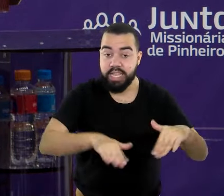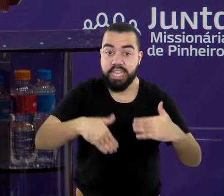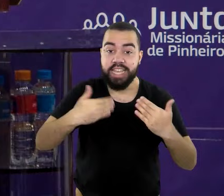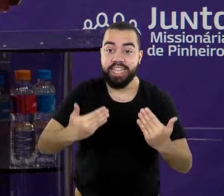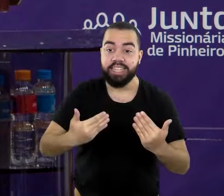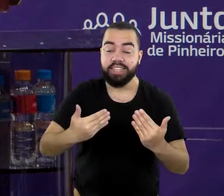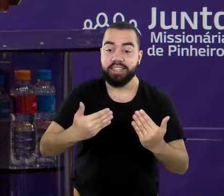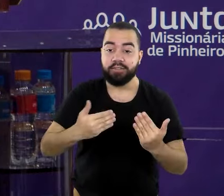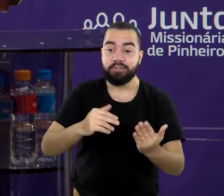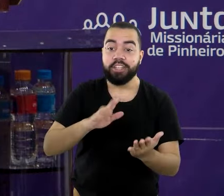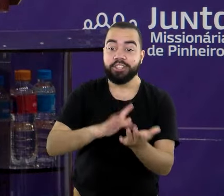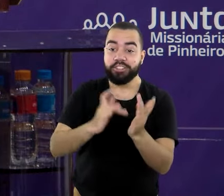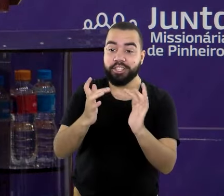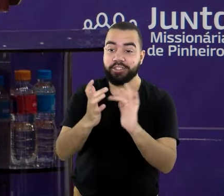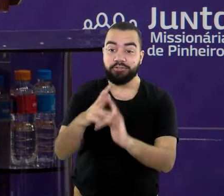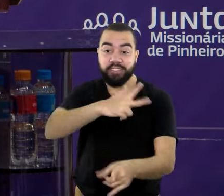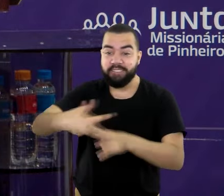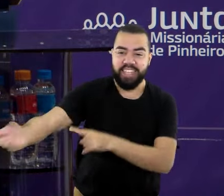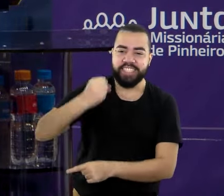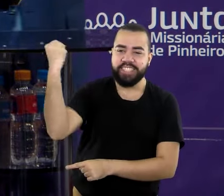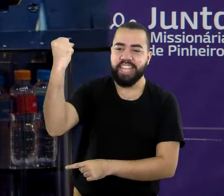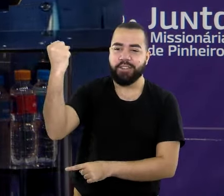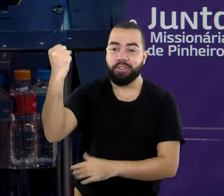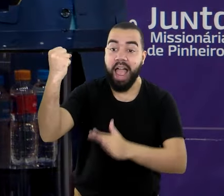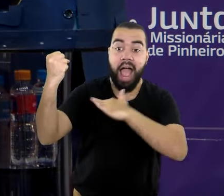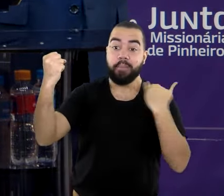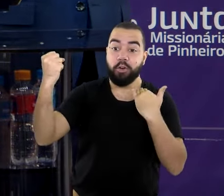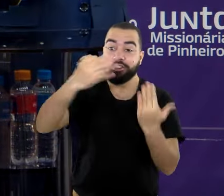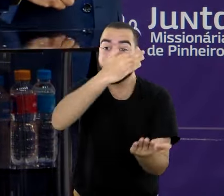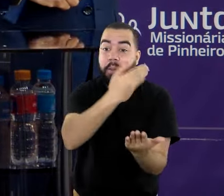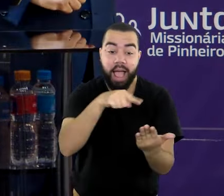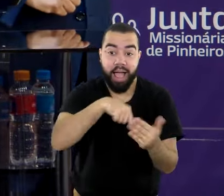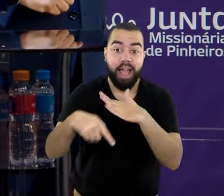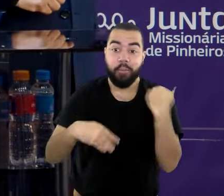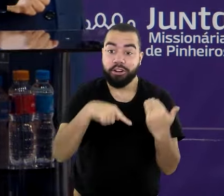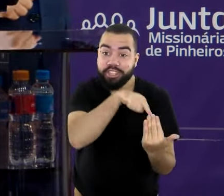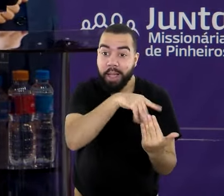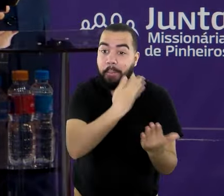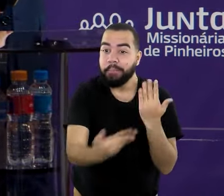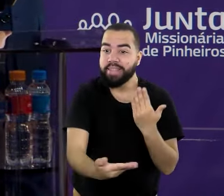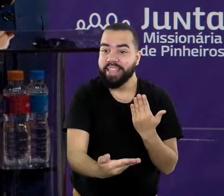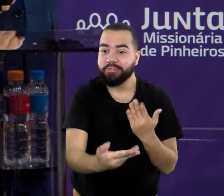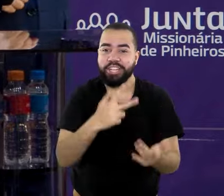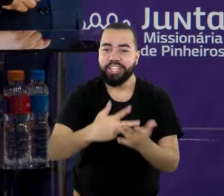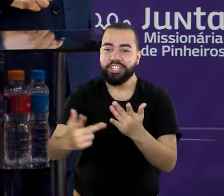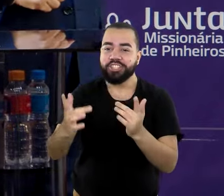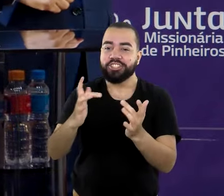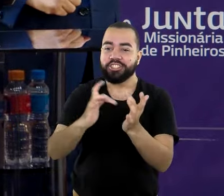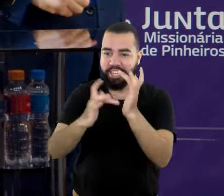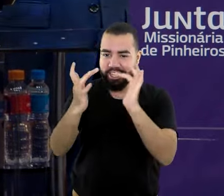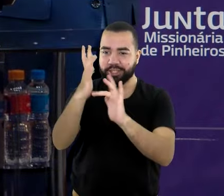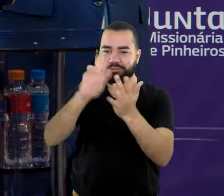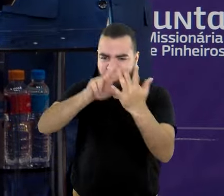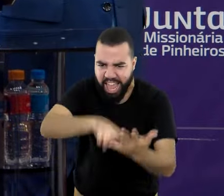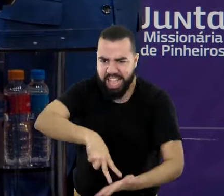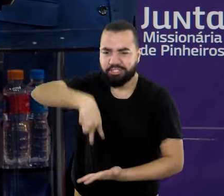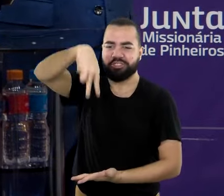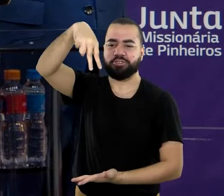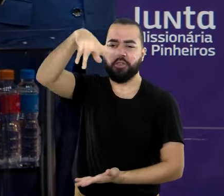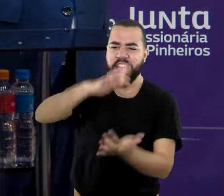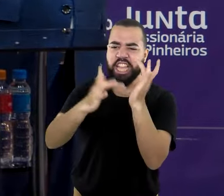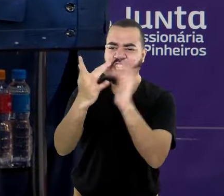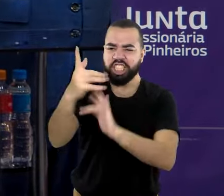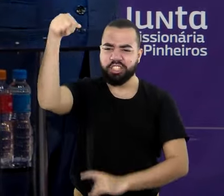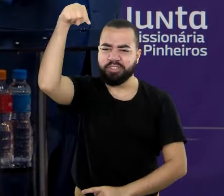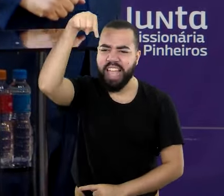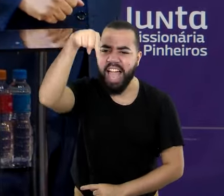ele ressuscitou. 오늘 부활하신 예수님이 오신 겁니다. E hoje esse Jesus ressurreto está aqui. 그 부활하신